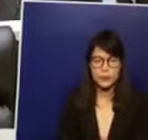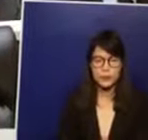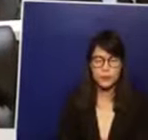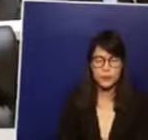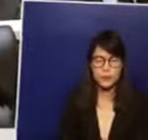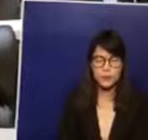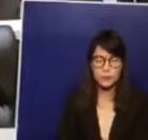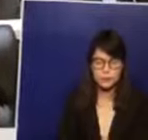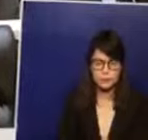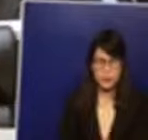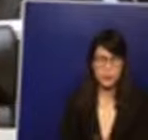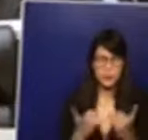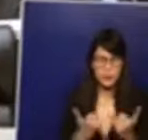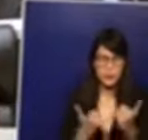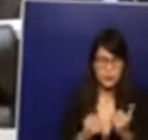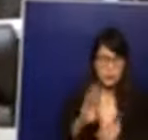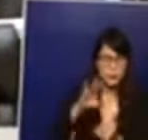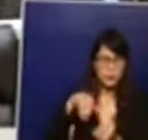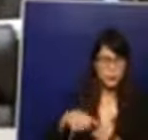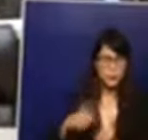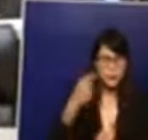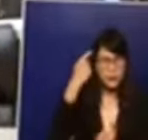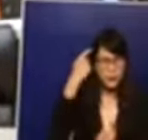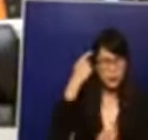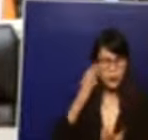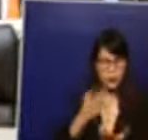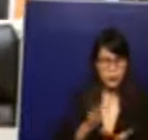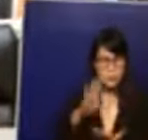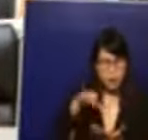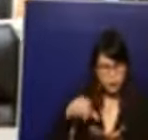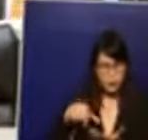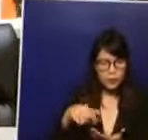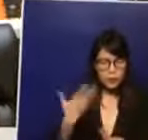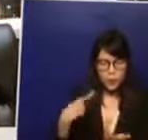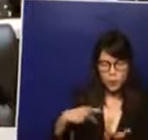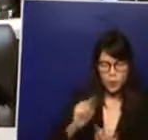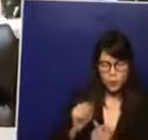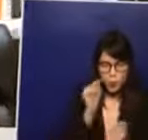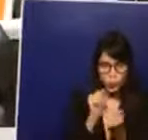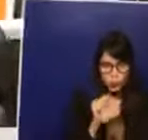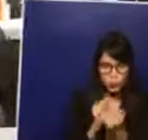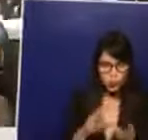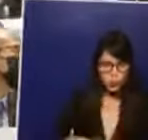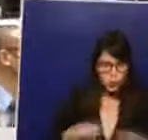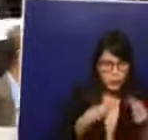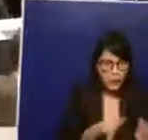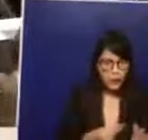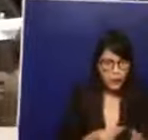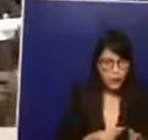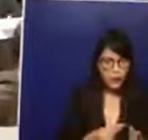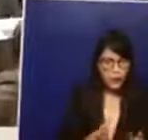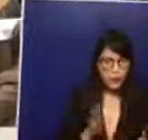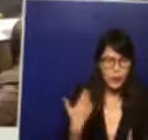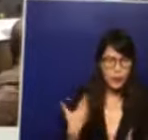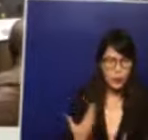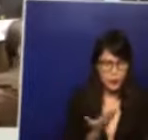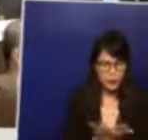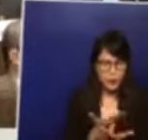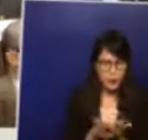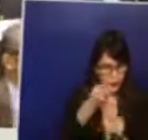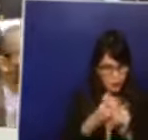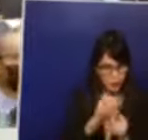โดยทางบริษัทก็จะคิดกับทางบริษัทเนี่ยจะคิดเอาผลประโยชน์ที่ลูกจ้างพวกนั้นได้รับเนี่ยนะคะมาคิดเป็นรายได้พึงประเมินและคำนวณ